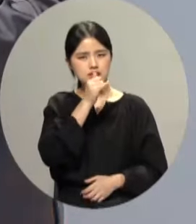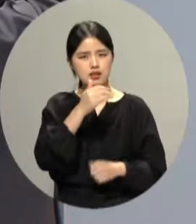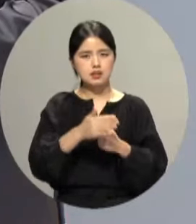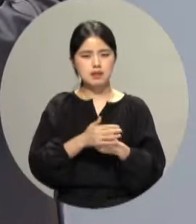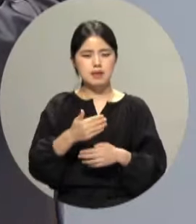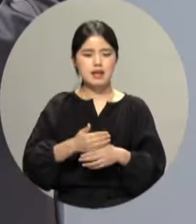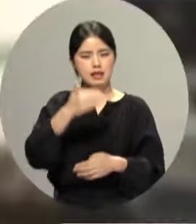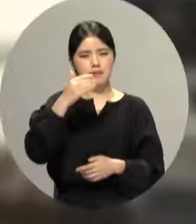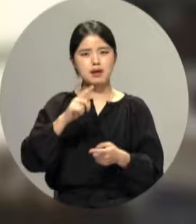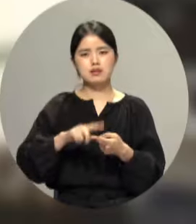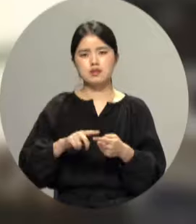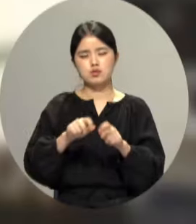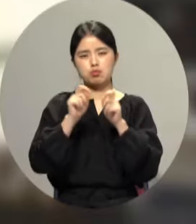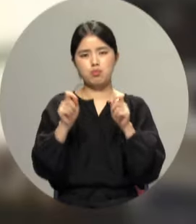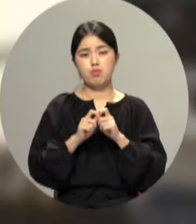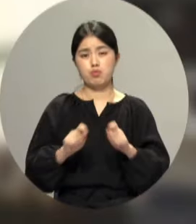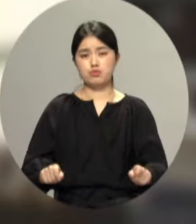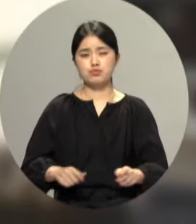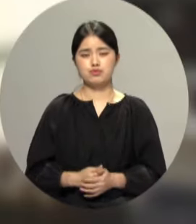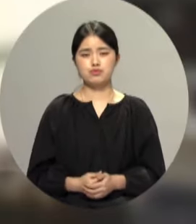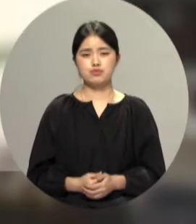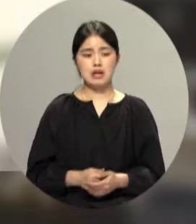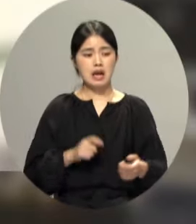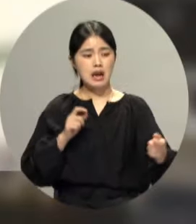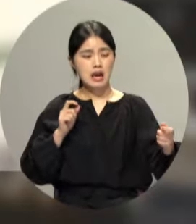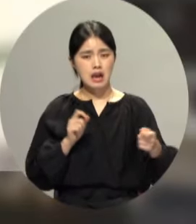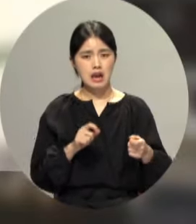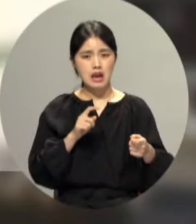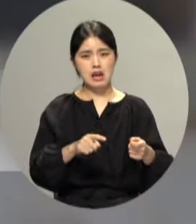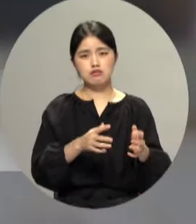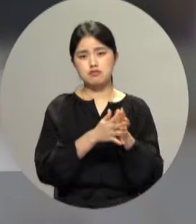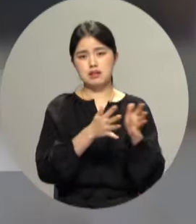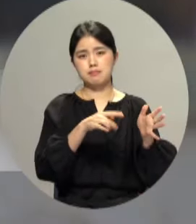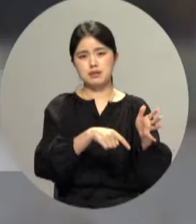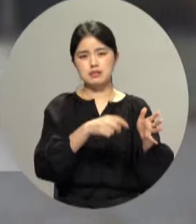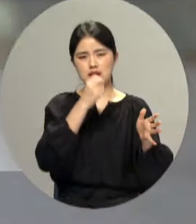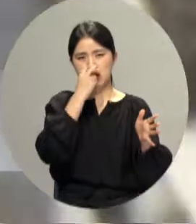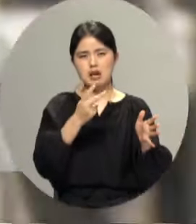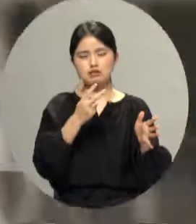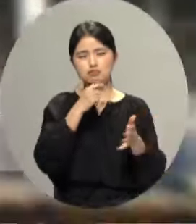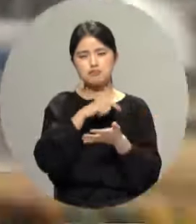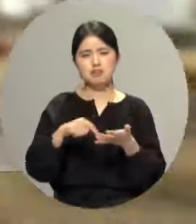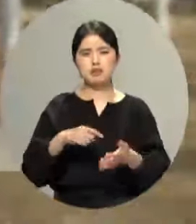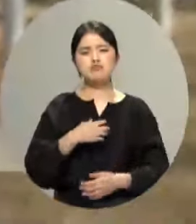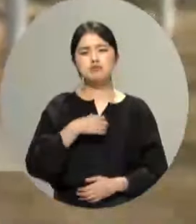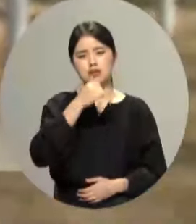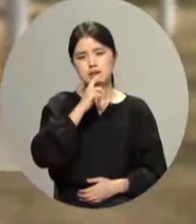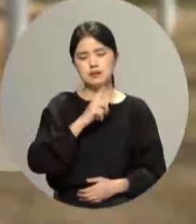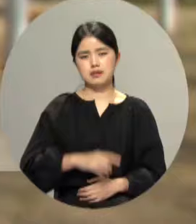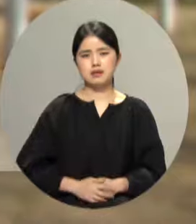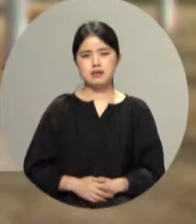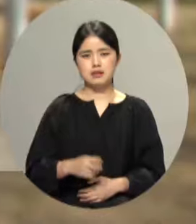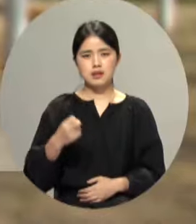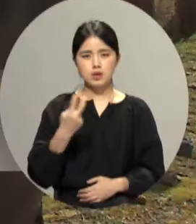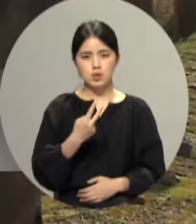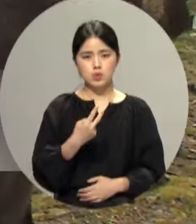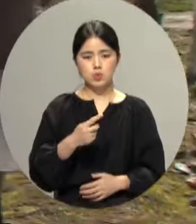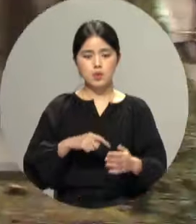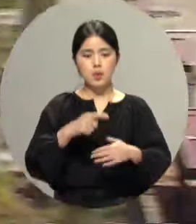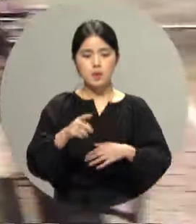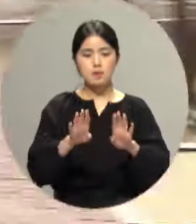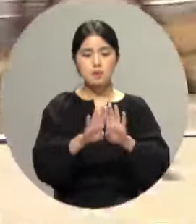보류한 겁니다 수미 앞에 위치한 다가구 주택에 악취 피해가 우려된다는 것 또 베란다에서